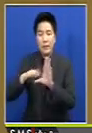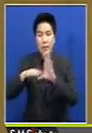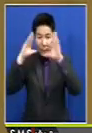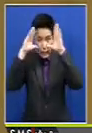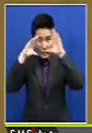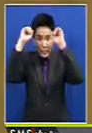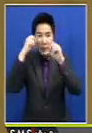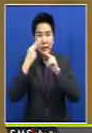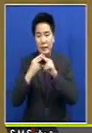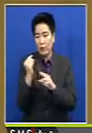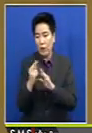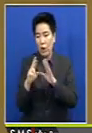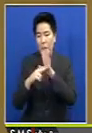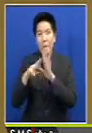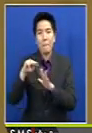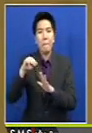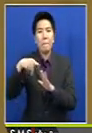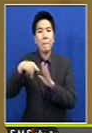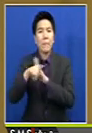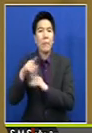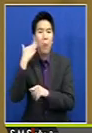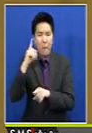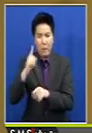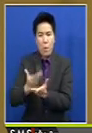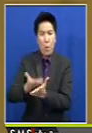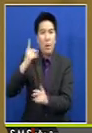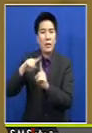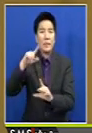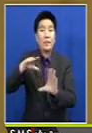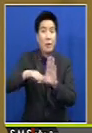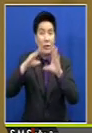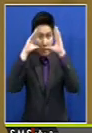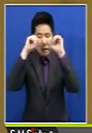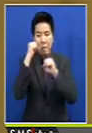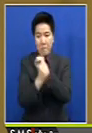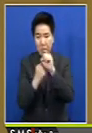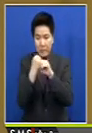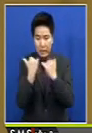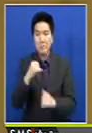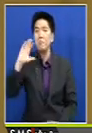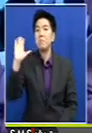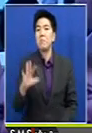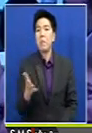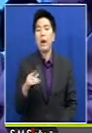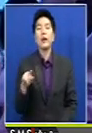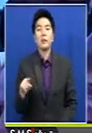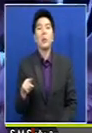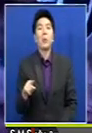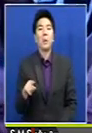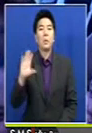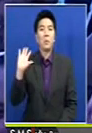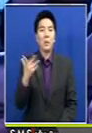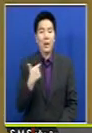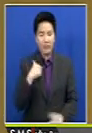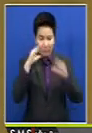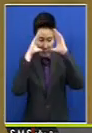โดนัลด์ทรัมป์ไม่มาในค่ำคืนที่ผ่านมาคุณลิขนาก็บอกปกติมานะคะแต่ปีนี้กลับไม่มาร่วมงานค่ะก็ไม่รอดเลยค่ะที่จะถูกประ